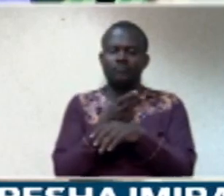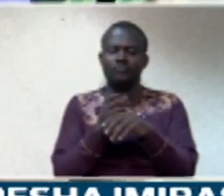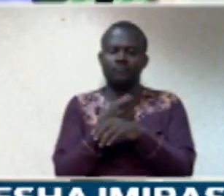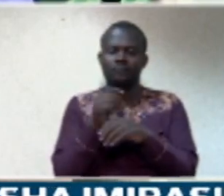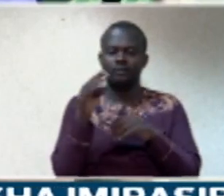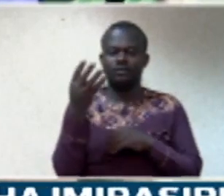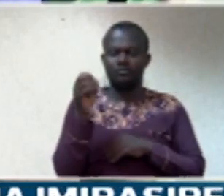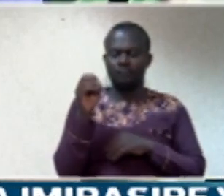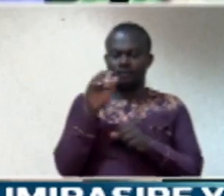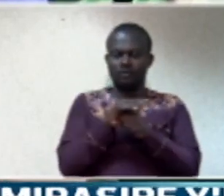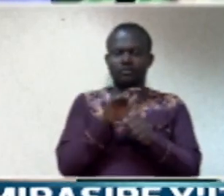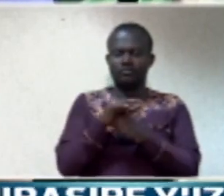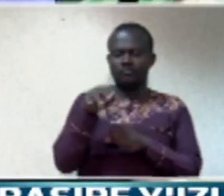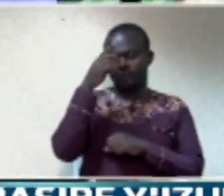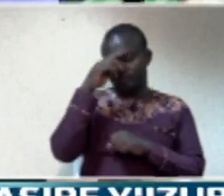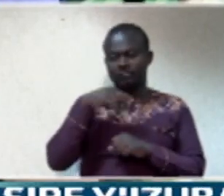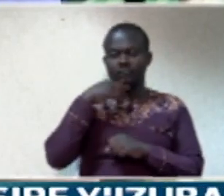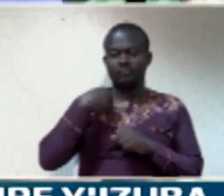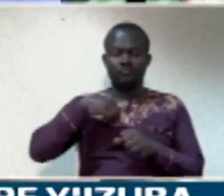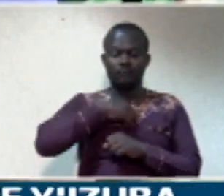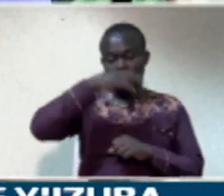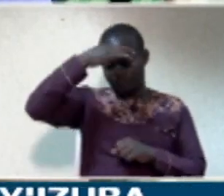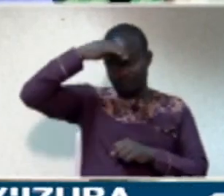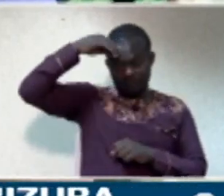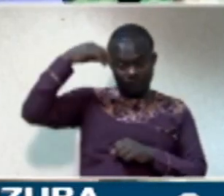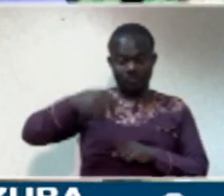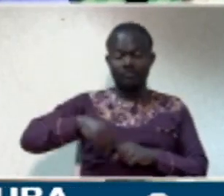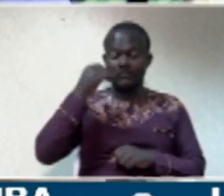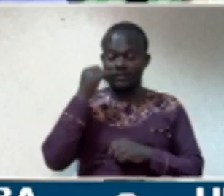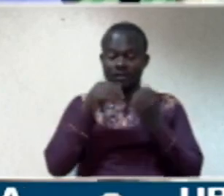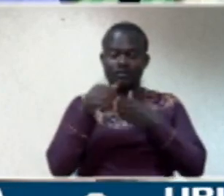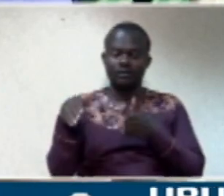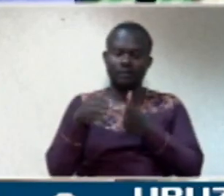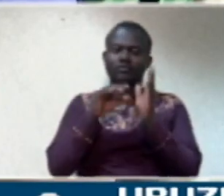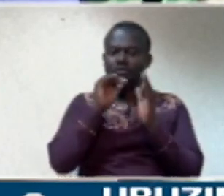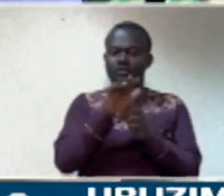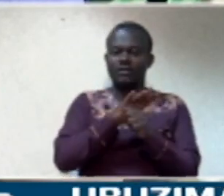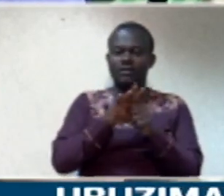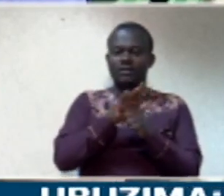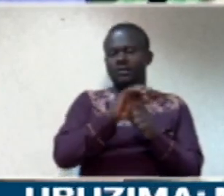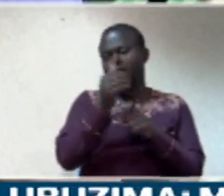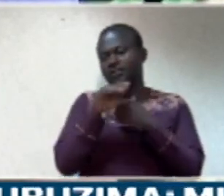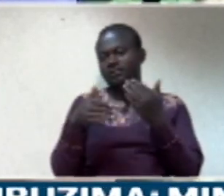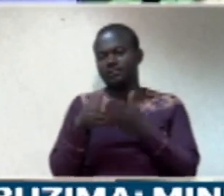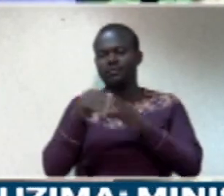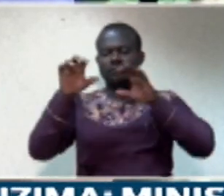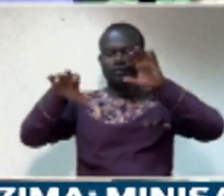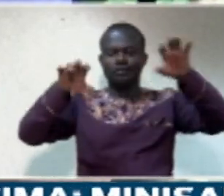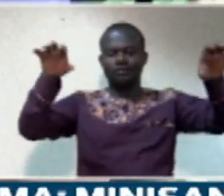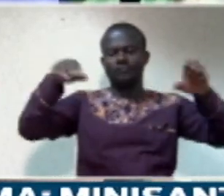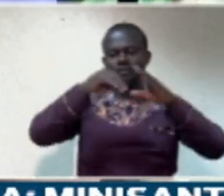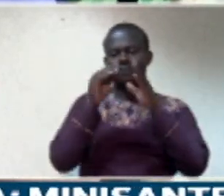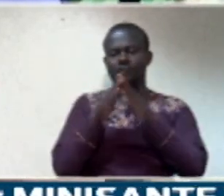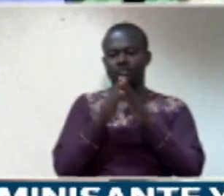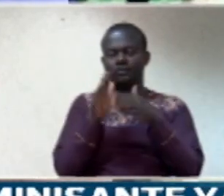cyane cyane mu bice bya Nyabugogo ho biteye ubwoba niba rura mu muhanda wa Poaru rutaruzura kandi mu bice byo mu